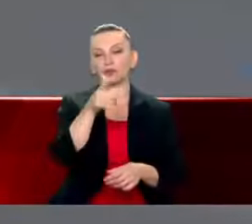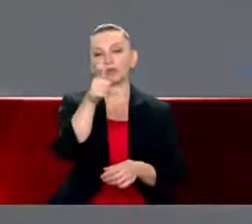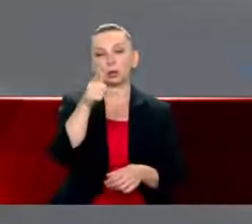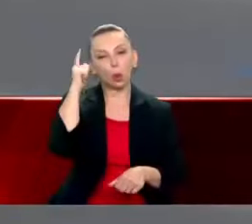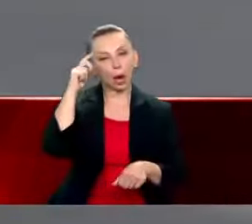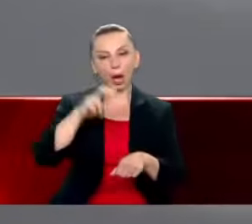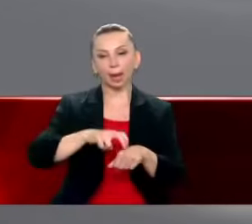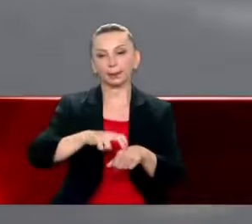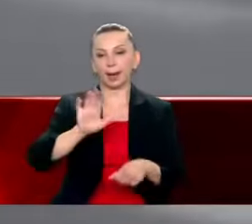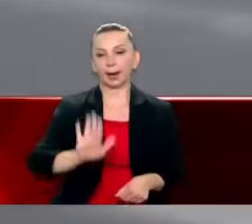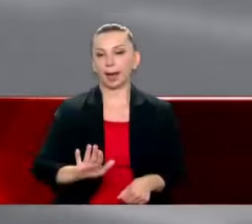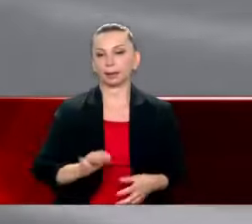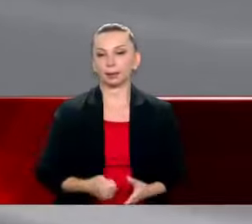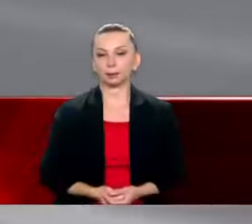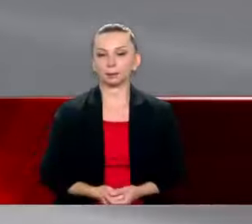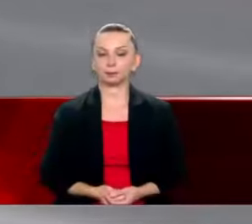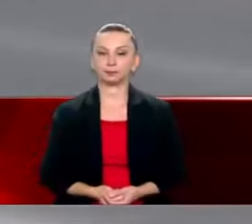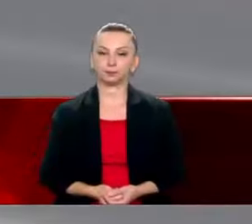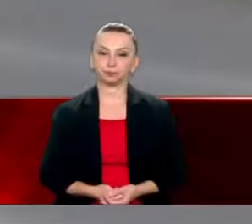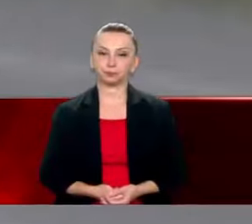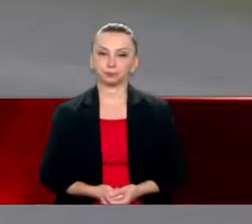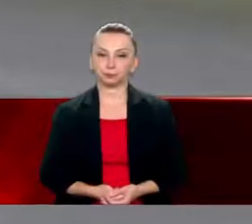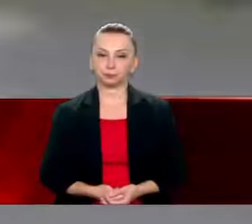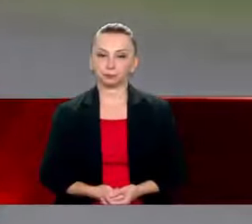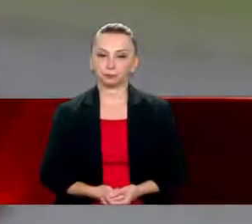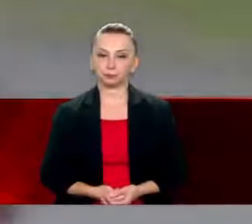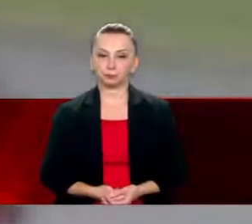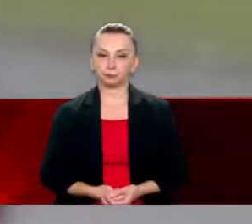kaldı. I just wanted you to know,